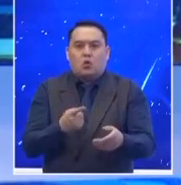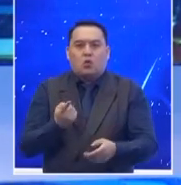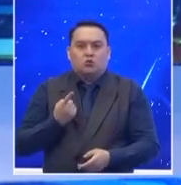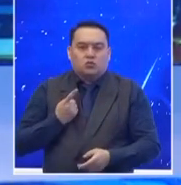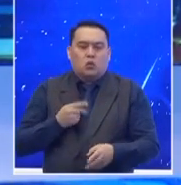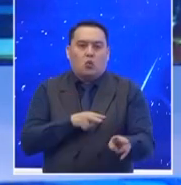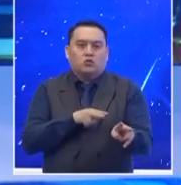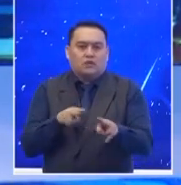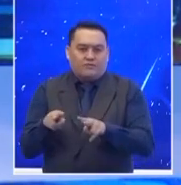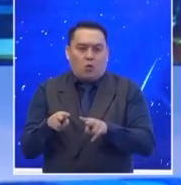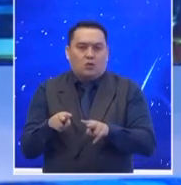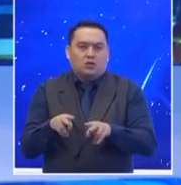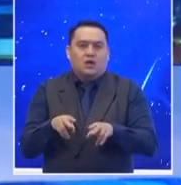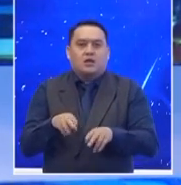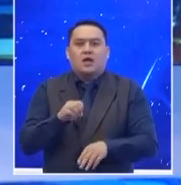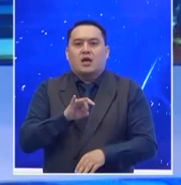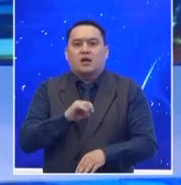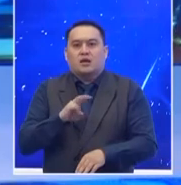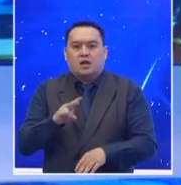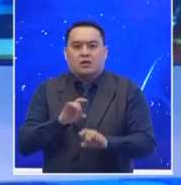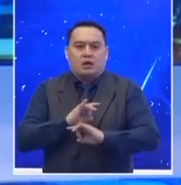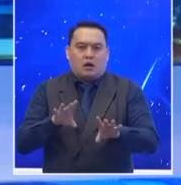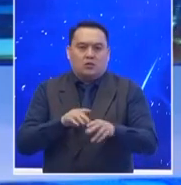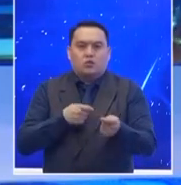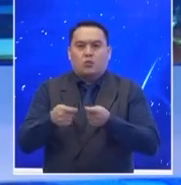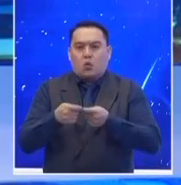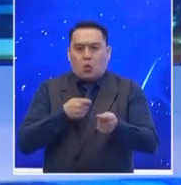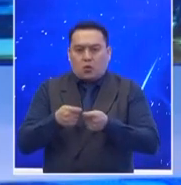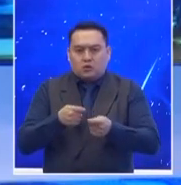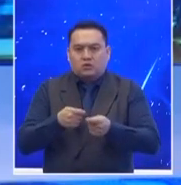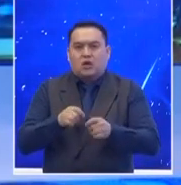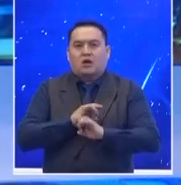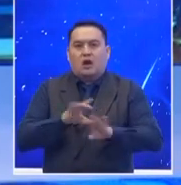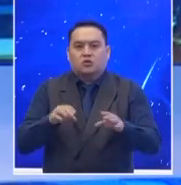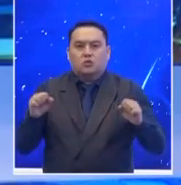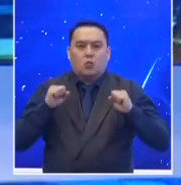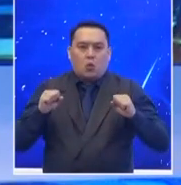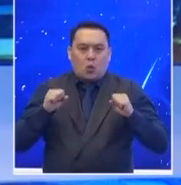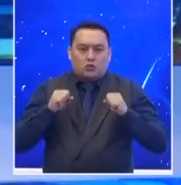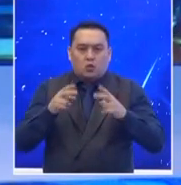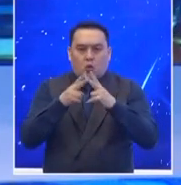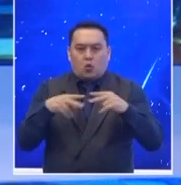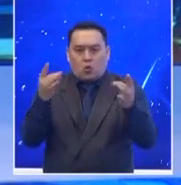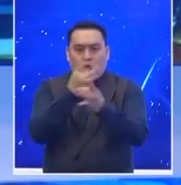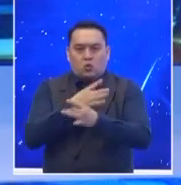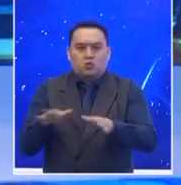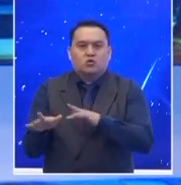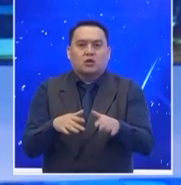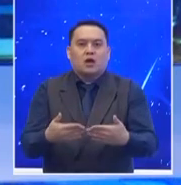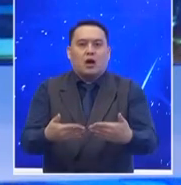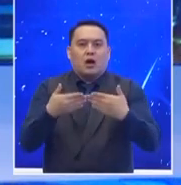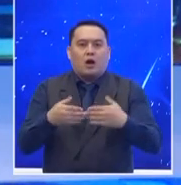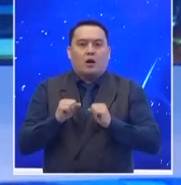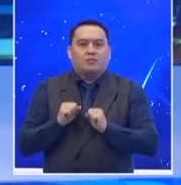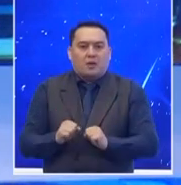отыр. Бұл туралы Ішкі істер министрі Ерлан Тұрғымбаев сенаттағы үкімет сағатында айтты. Спорттық және мәдени шаралардың қауіпсіздігін